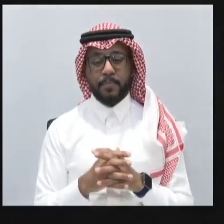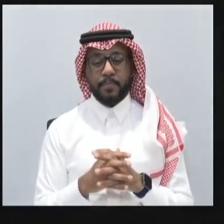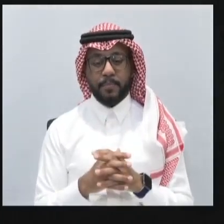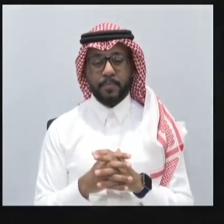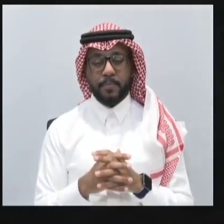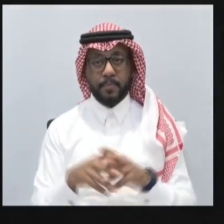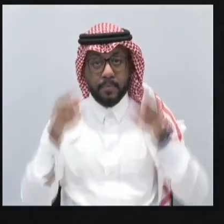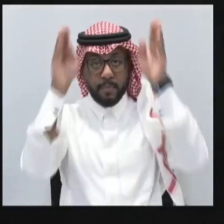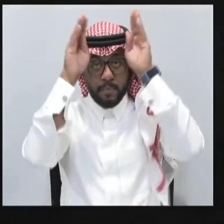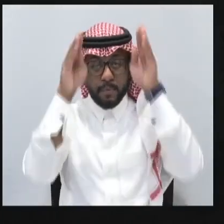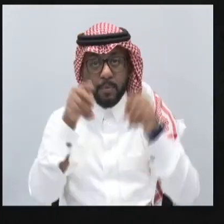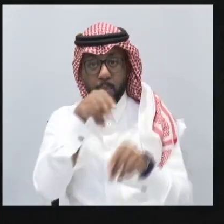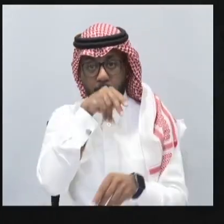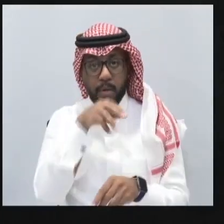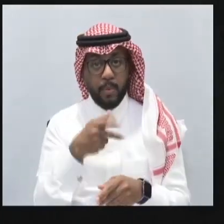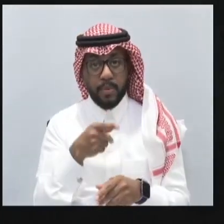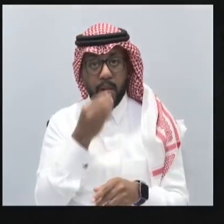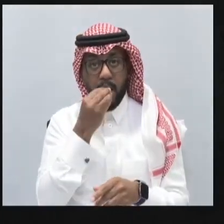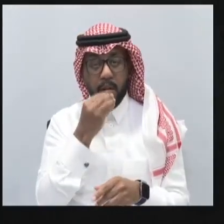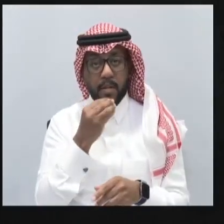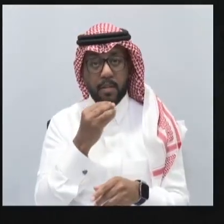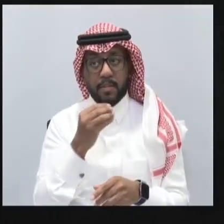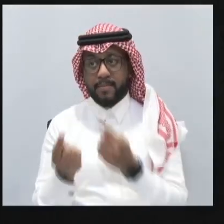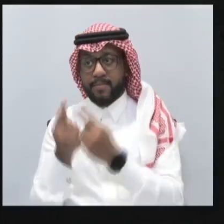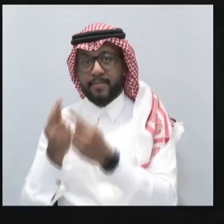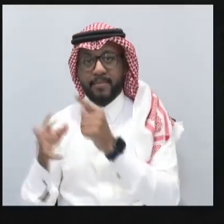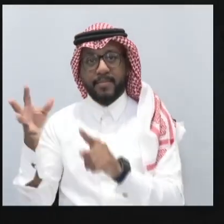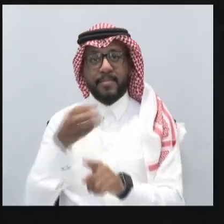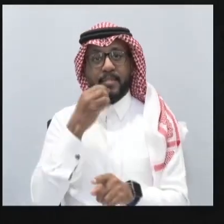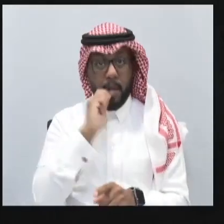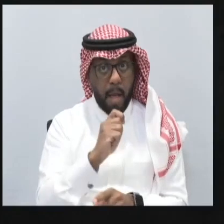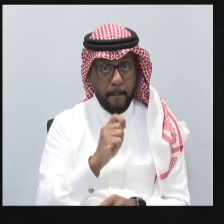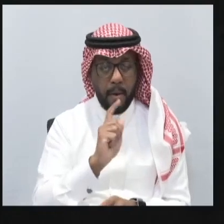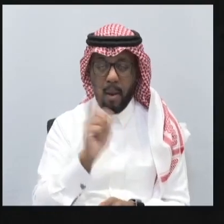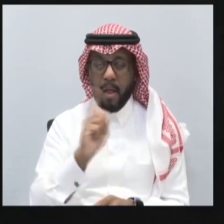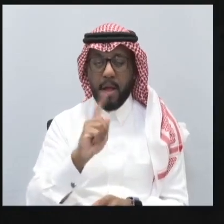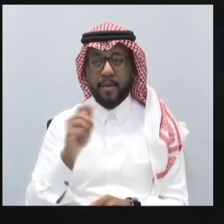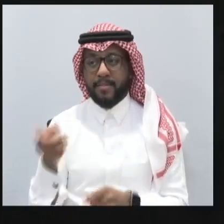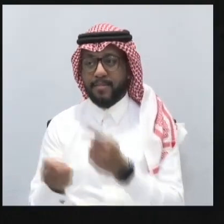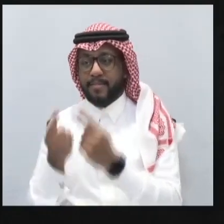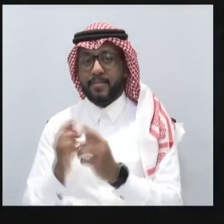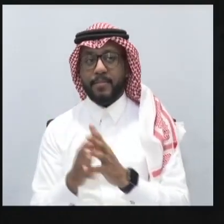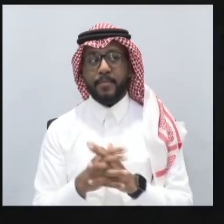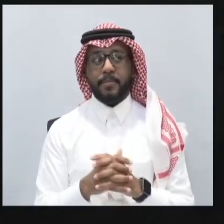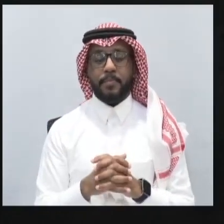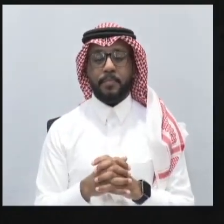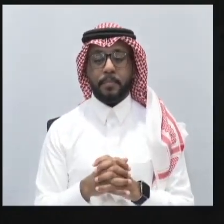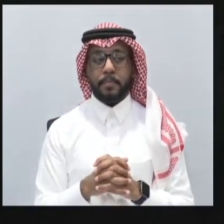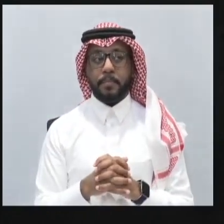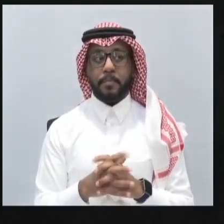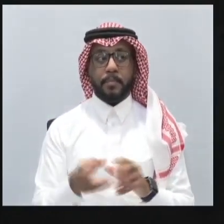الارنب ش ياكل ممتازين ياكل العشب ياكل النبات